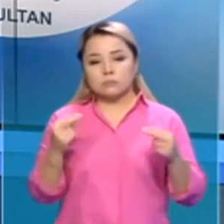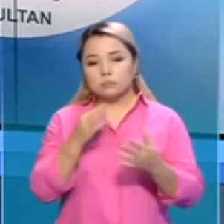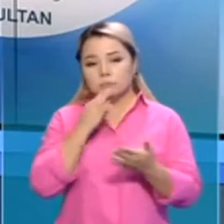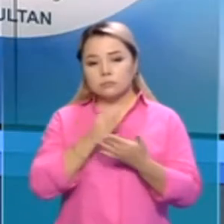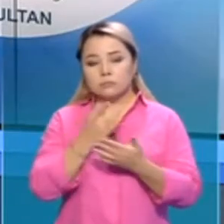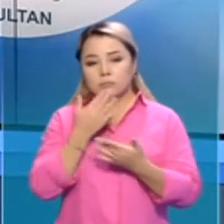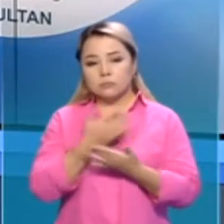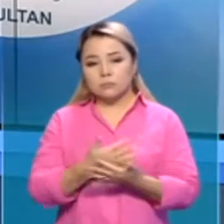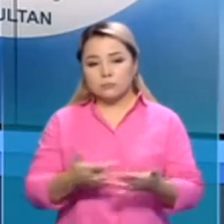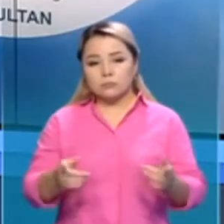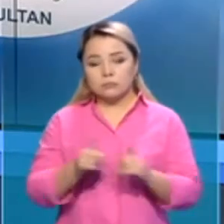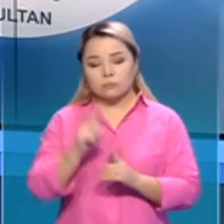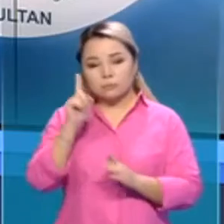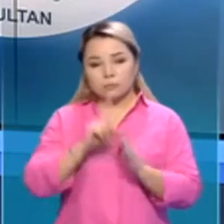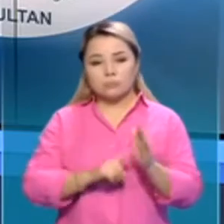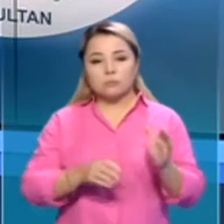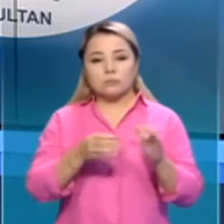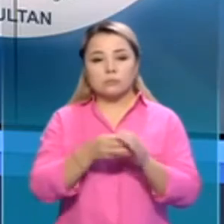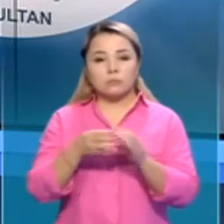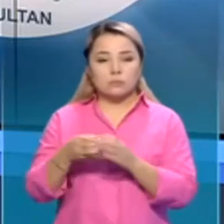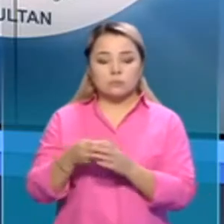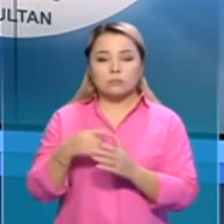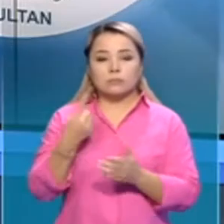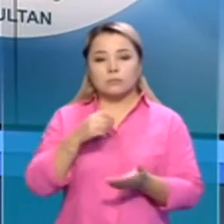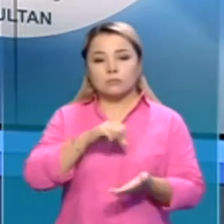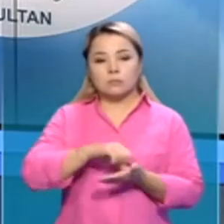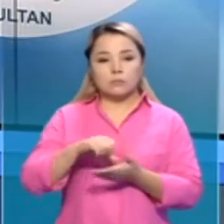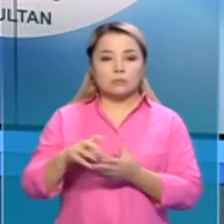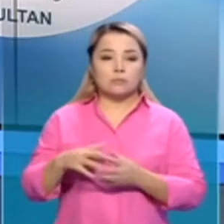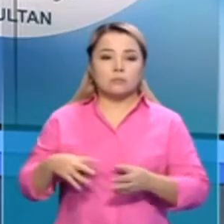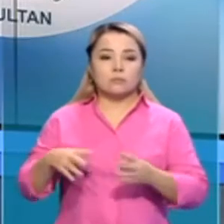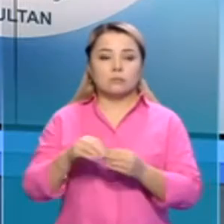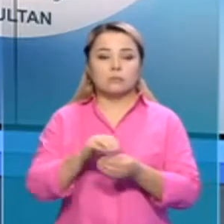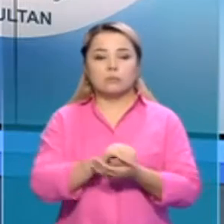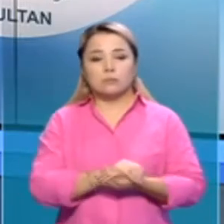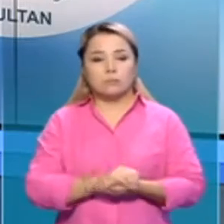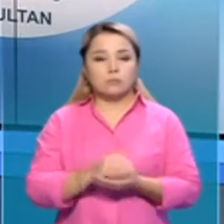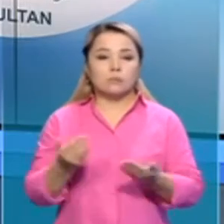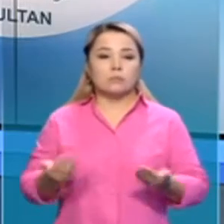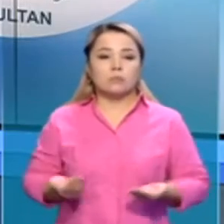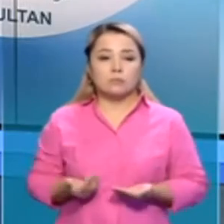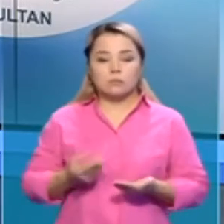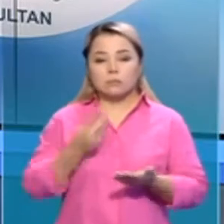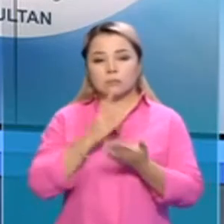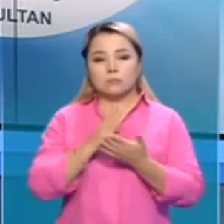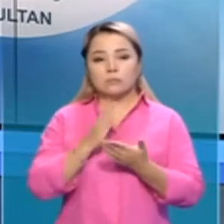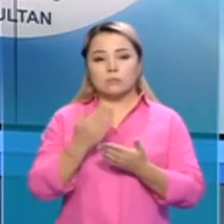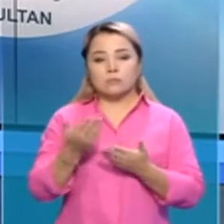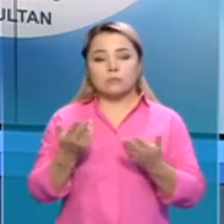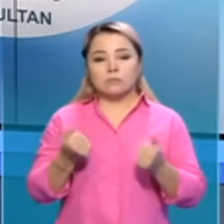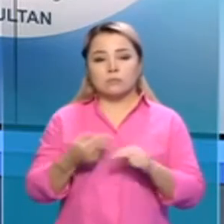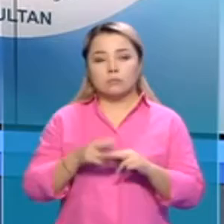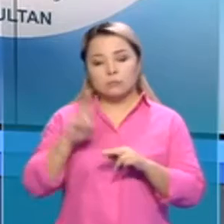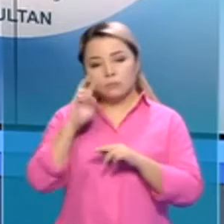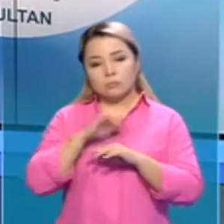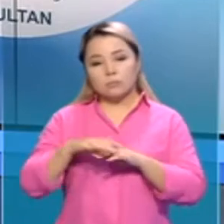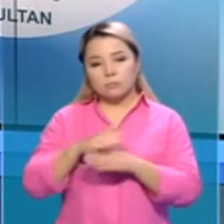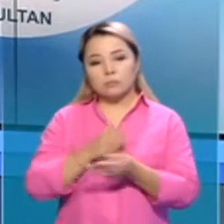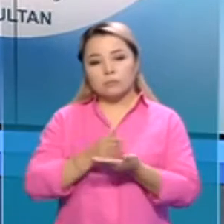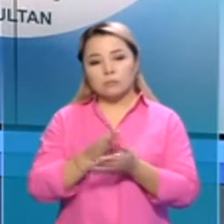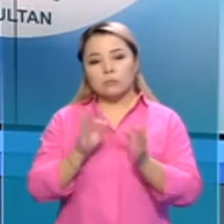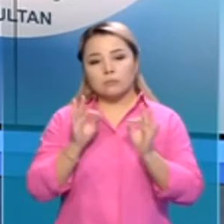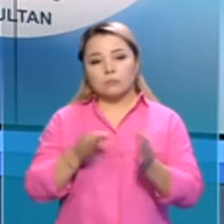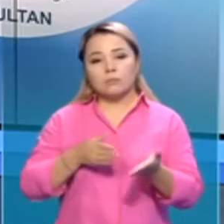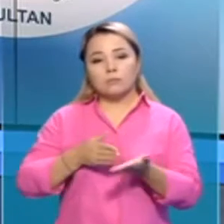түрлі этностар мен діни топтар өкілдерінің бір шаңырақ астында тату тәтті өмір сүріп жатқаны. Бұл әрине мемлекеттік саясаттың